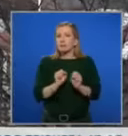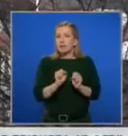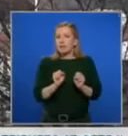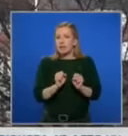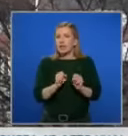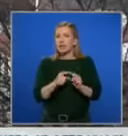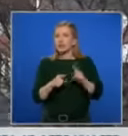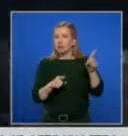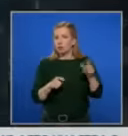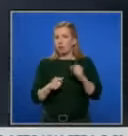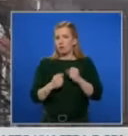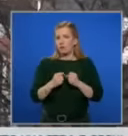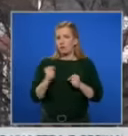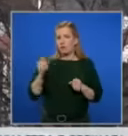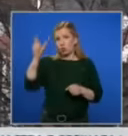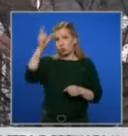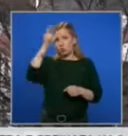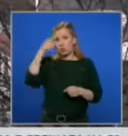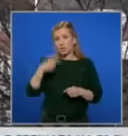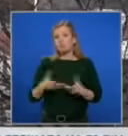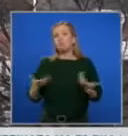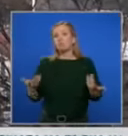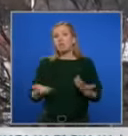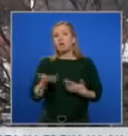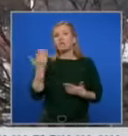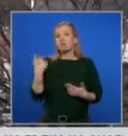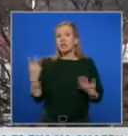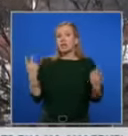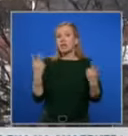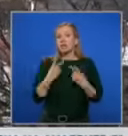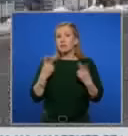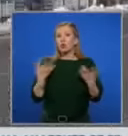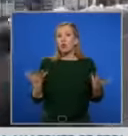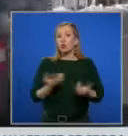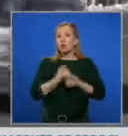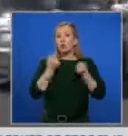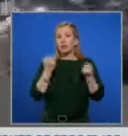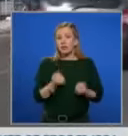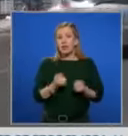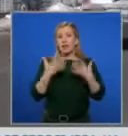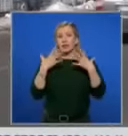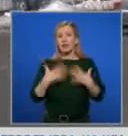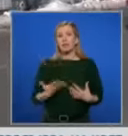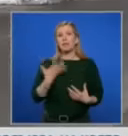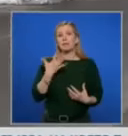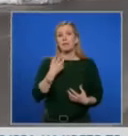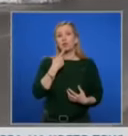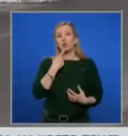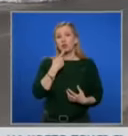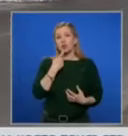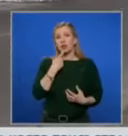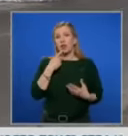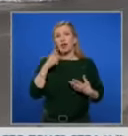й. Вчера са разбрали тъжната новина от близки в Турция, че са открити телата на 5-годишната й дъщеря и съпруга ти